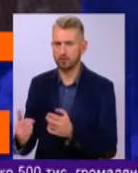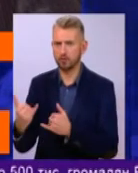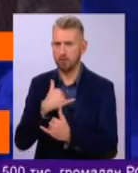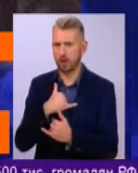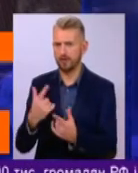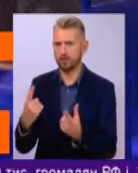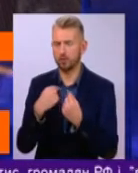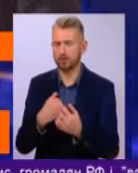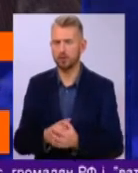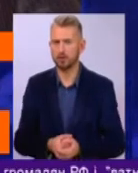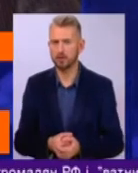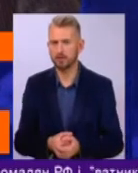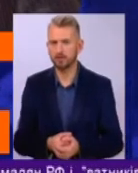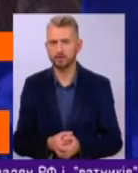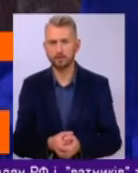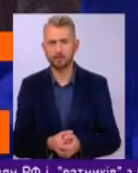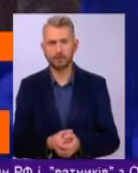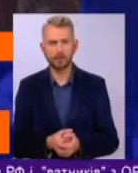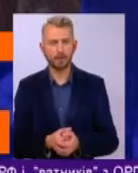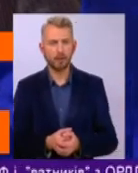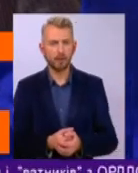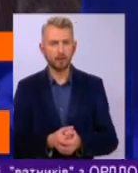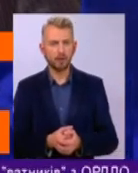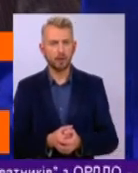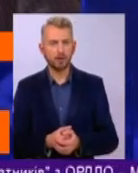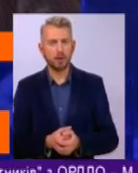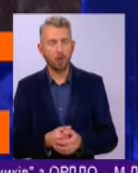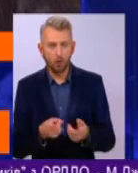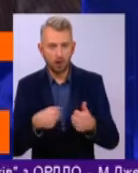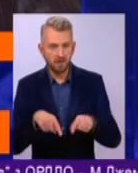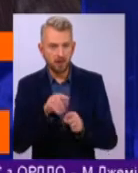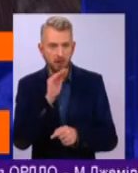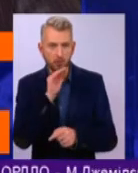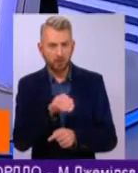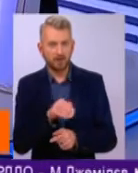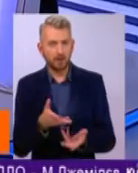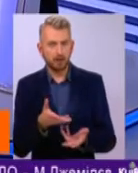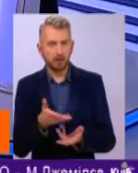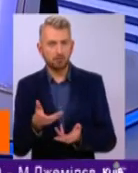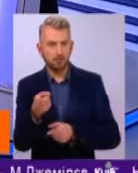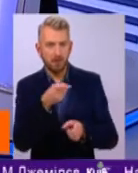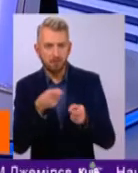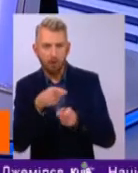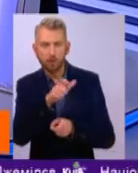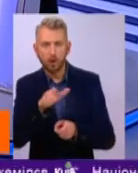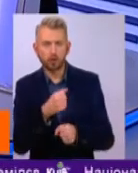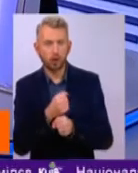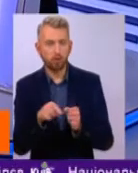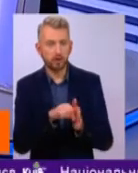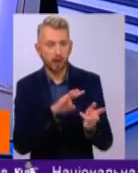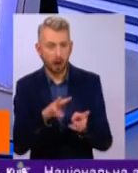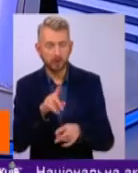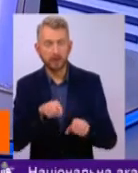їдуть? Ну, організація професійна, займаються люди, роблять теракти. Насправді деякі